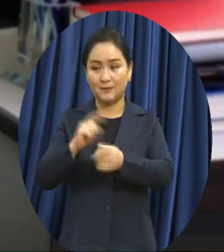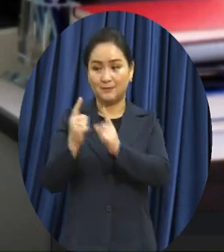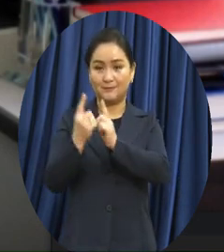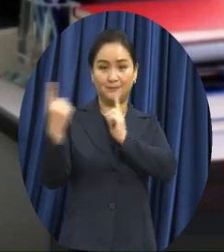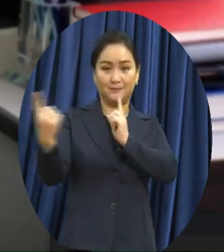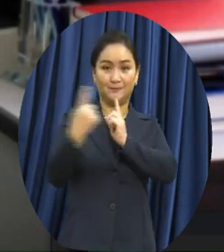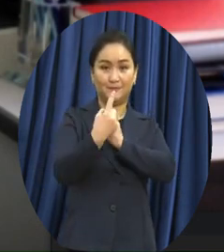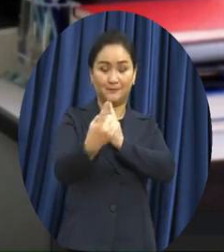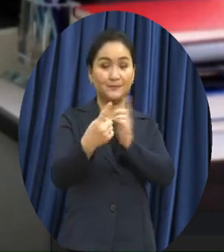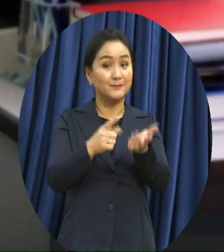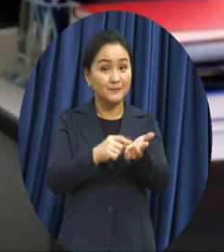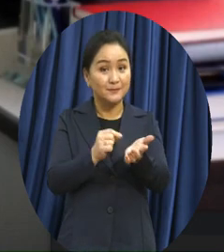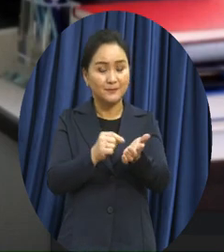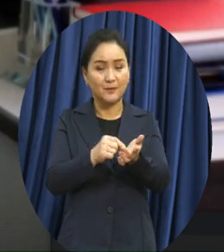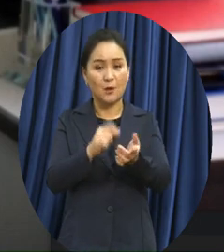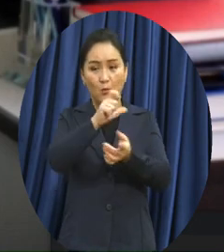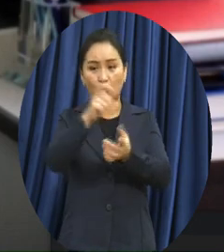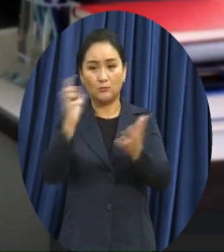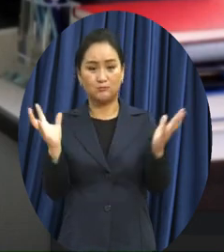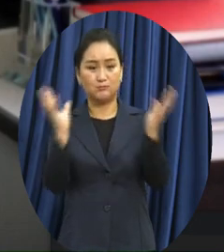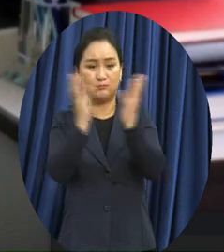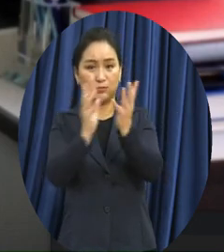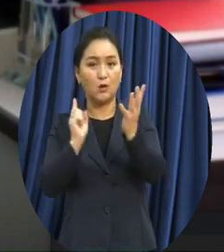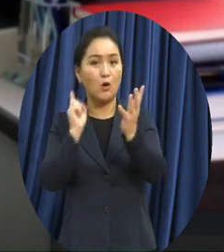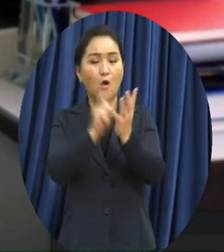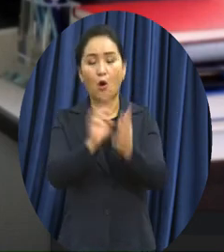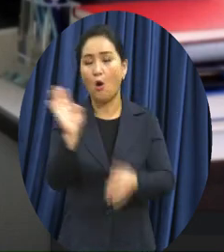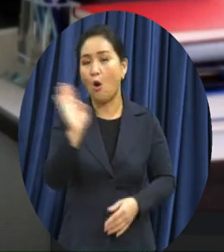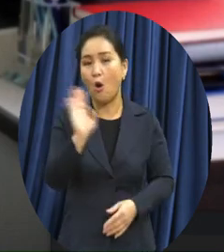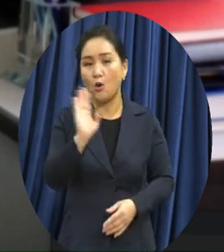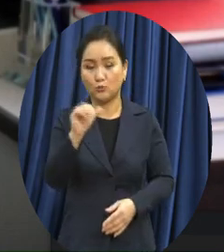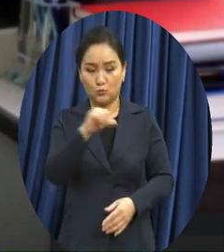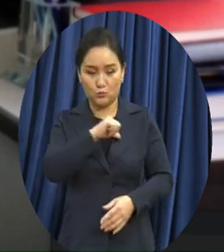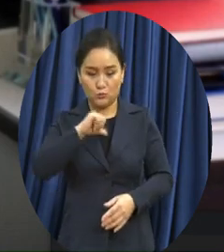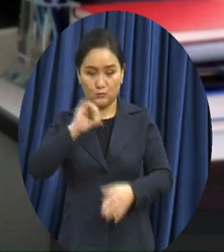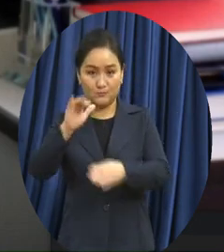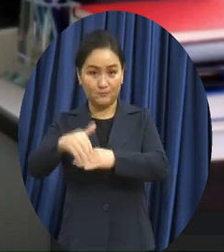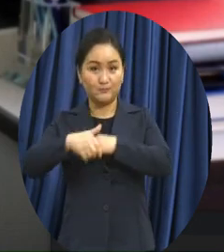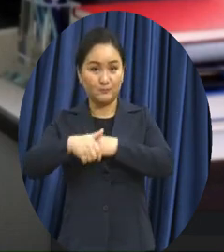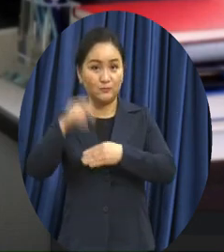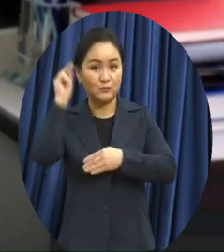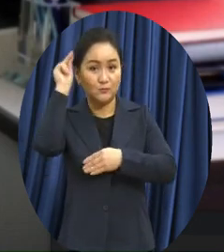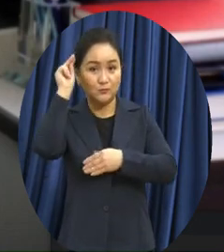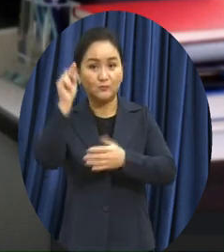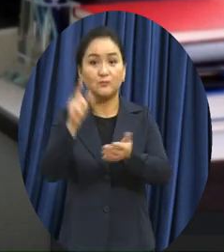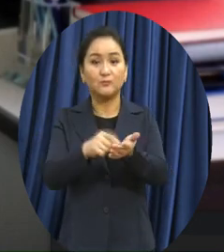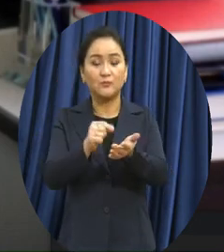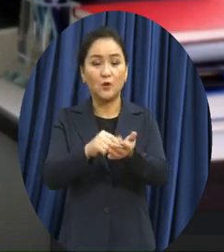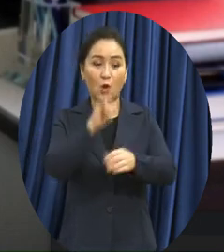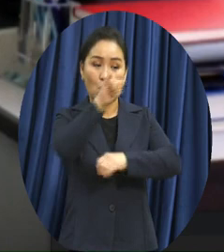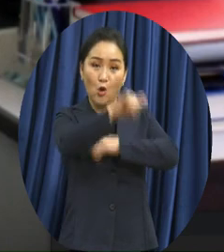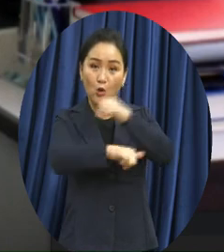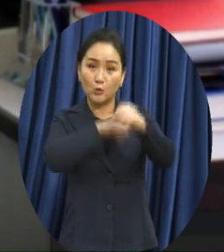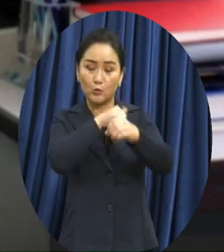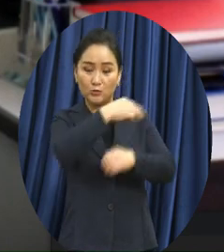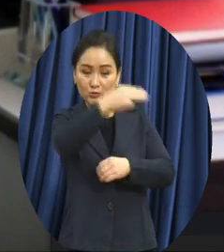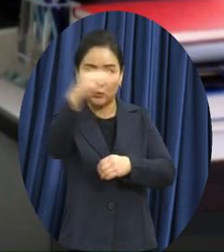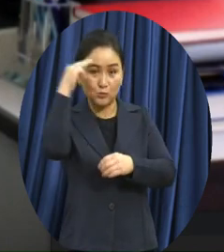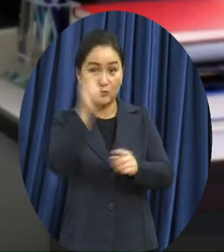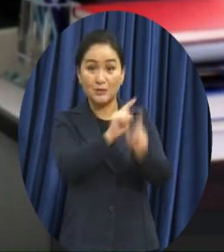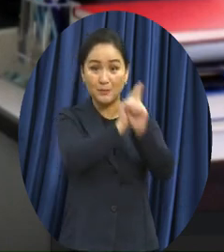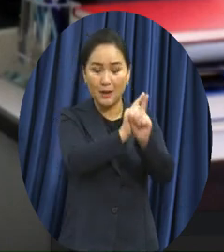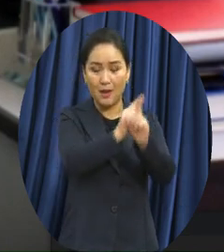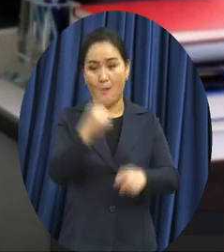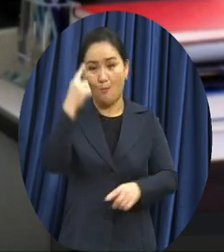шалтгаангүйгээр олон хүн цугларсан газар очихгүй байх зэрэг ийм арга хэмжээнүүдийг олон улсын одоо практикт хэрэгжилж байна. Манайх ч гэсэн одоо энэ арга